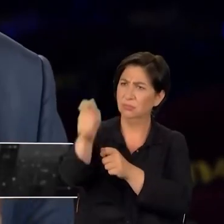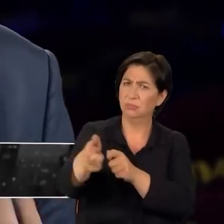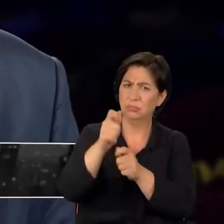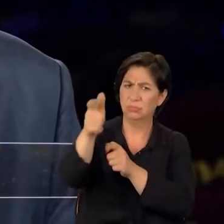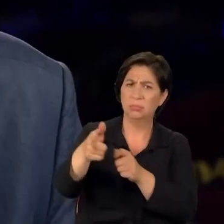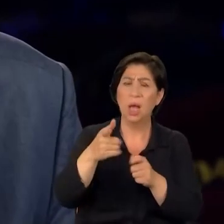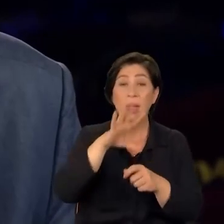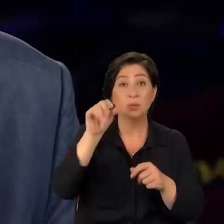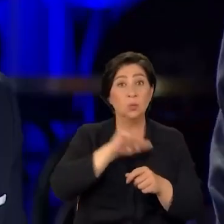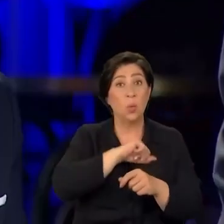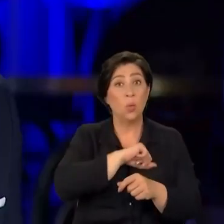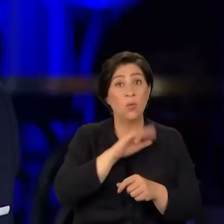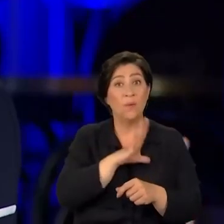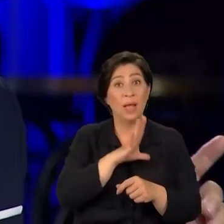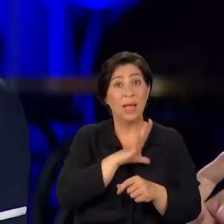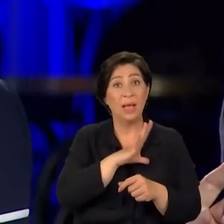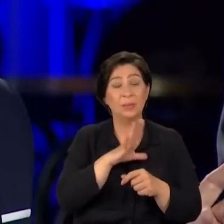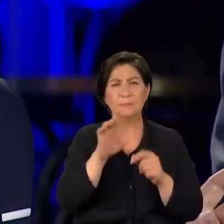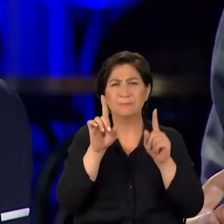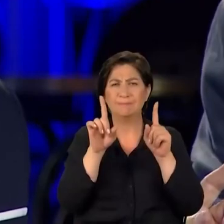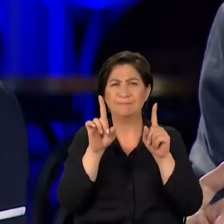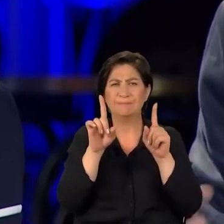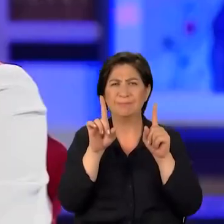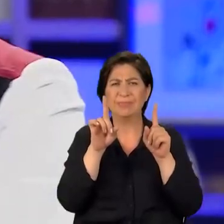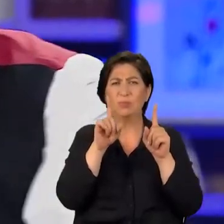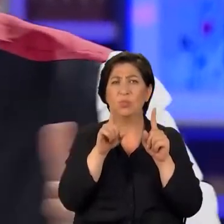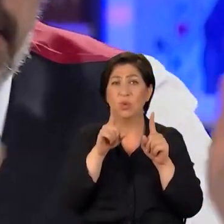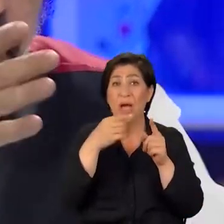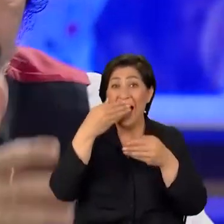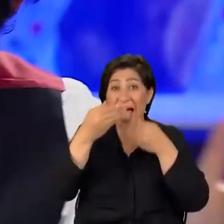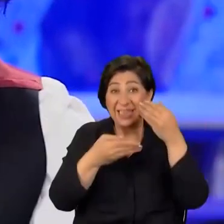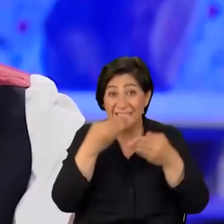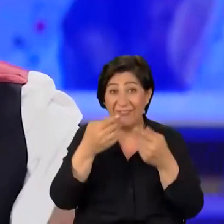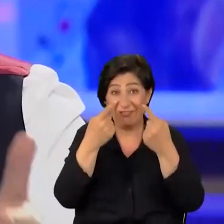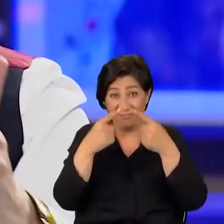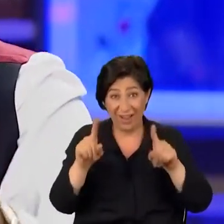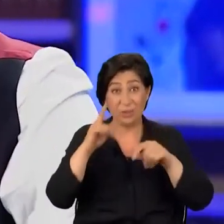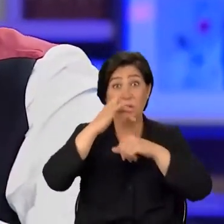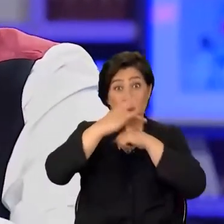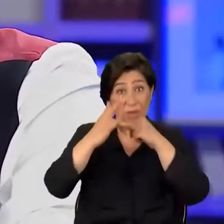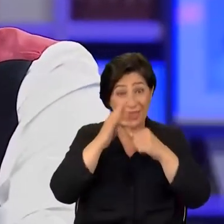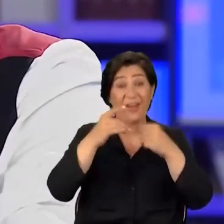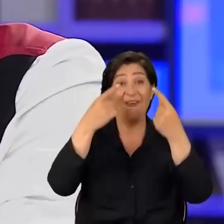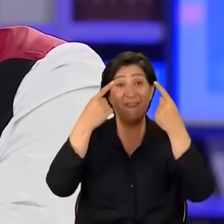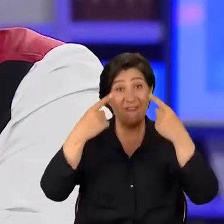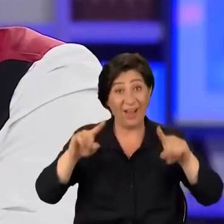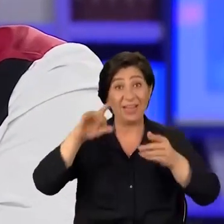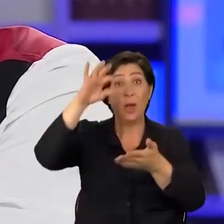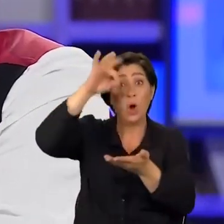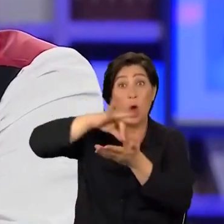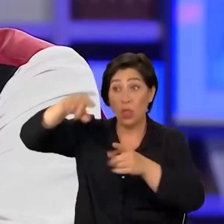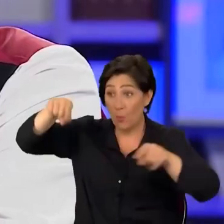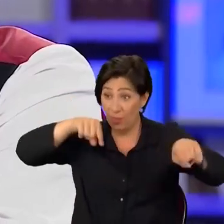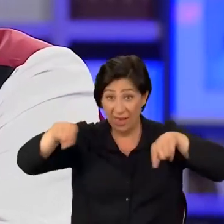mesela şöyle bir korkuya sahipmiş. Yani bu örneği kısa tutacağım. Tekrar bir saplama. Bu bahsettiğiniz farklı ülkelerde farklı lokal şartlara